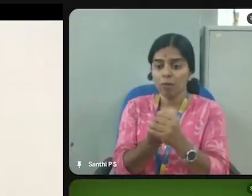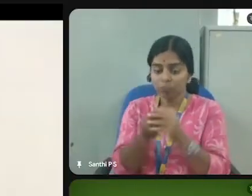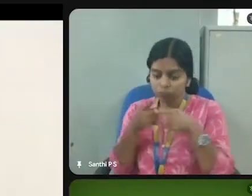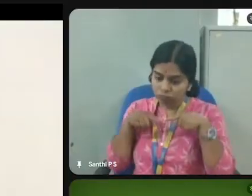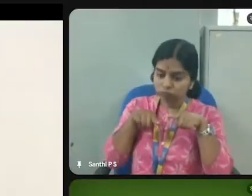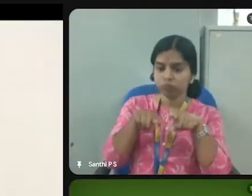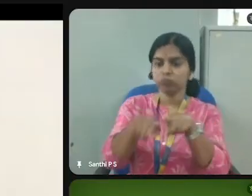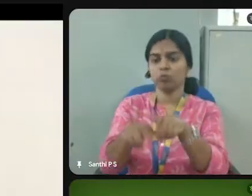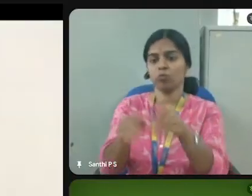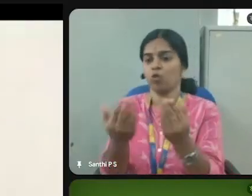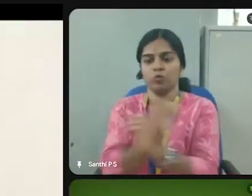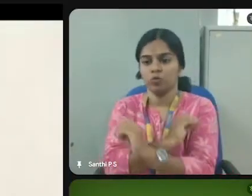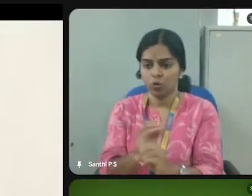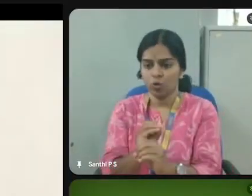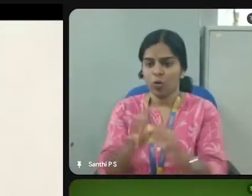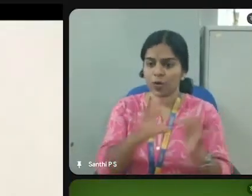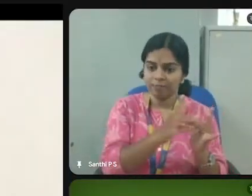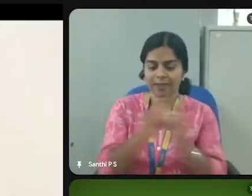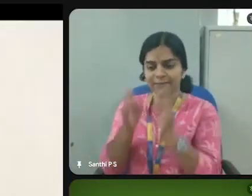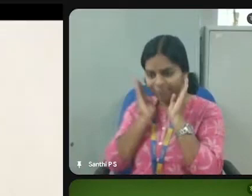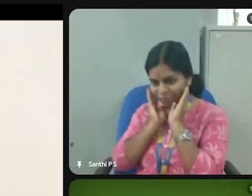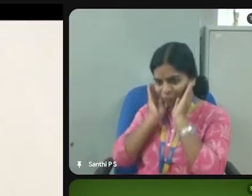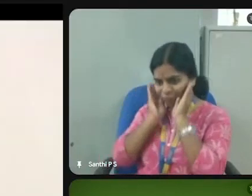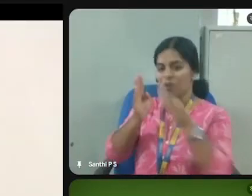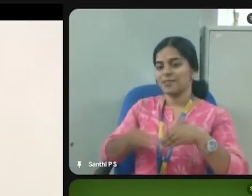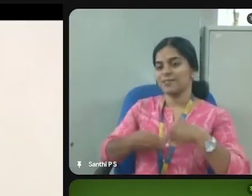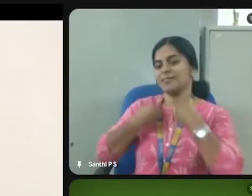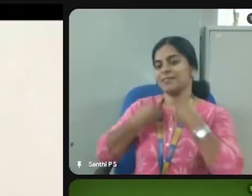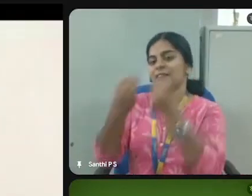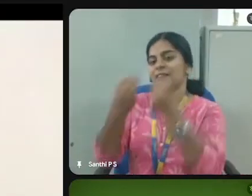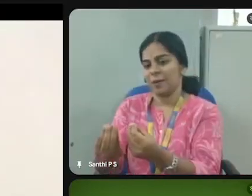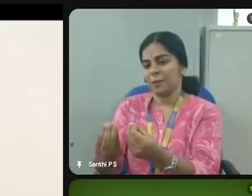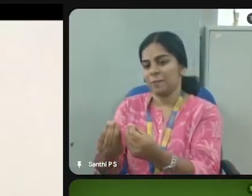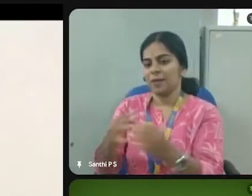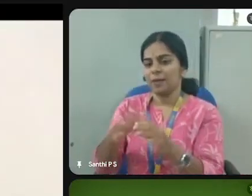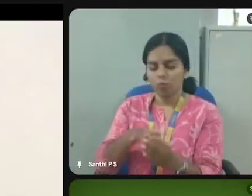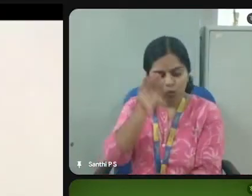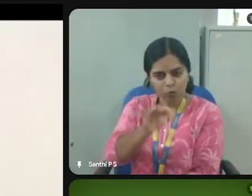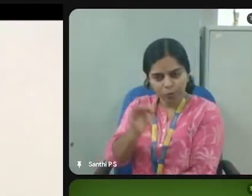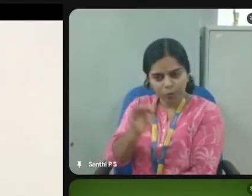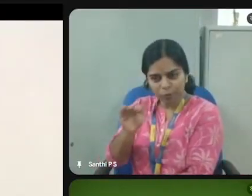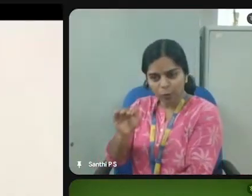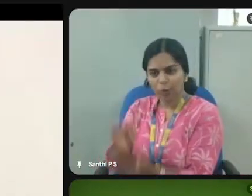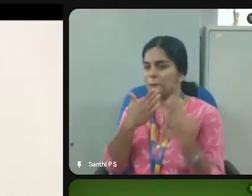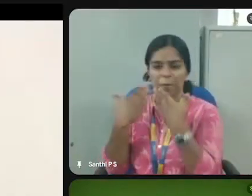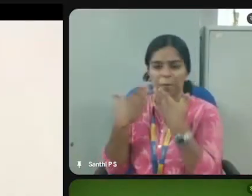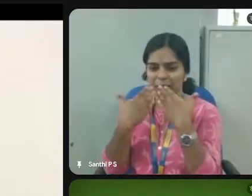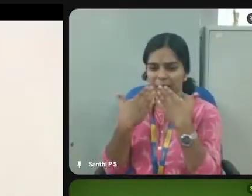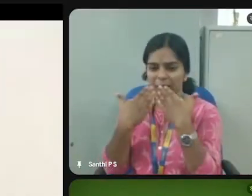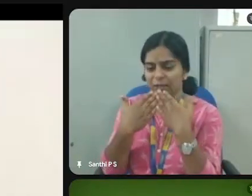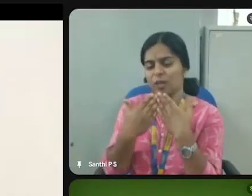ട്രെയിനിങ് കൊടുത്ത്, ചില സ്പെഷ്യൽ അറ്റൻഷൻ കൊടുത്ത് അവരെ നമുക്ക് എത്തിക്കാൻ പറ്റും. അപ്പോൾ നമ്മൾ ഈ കുട്ടികളെ, പഠന